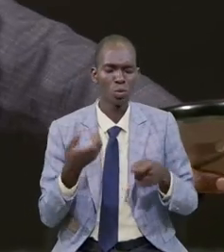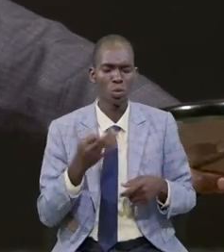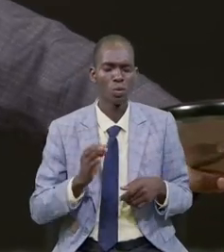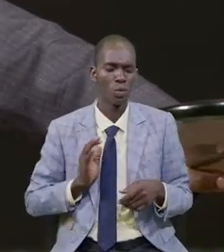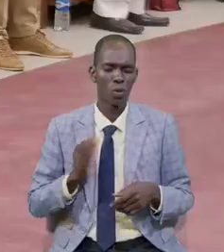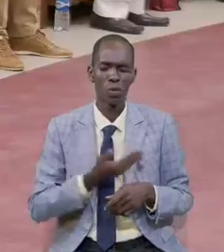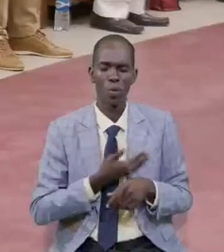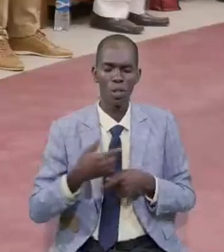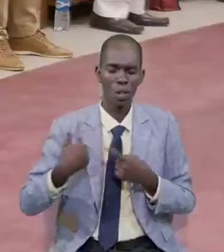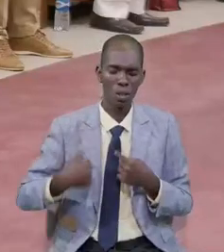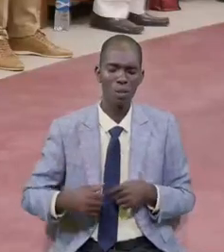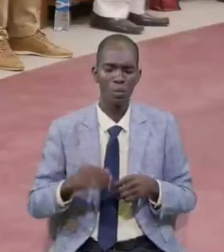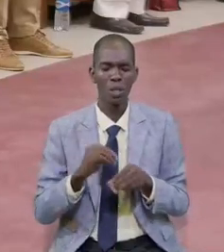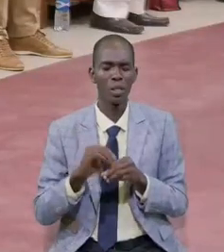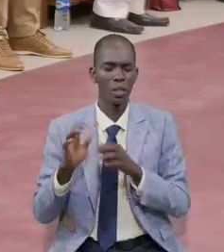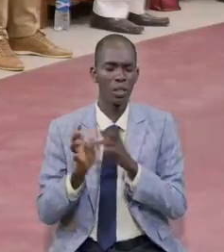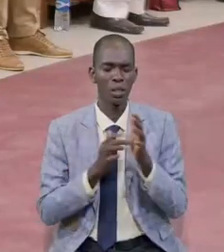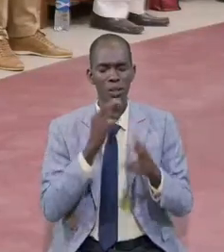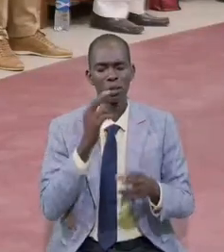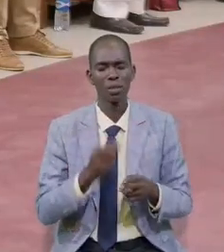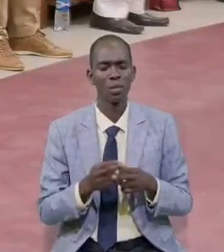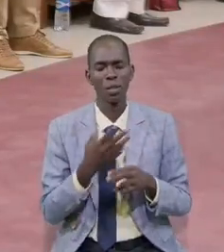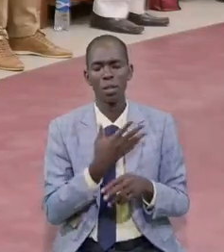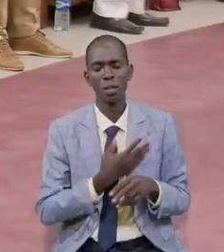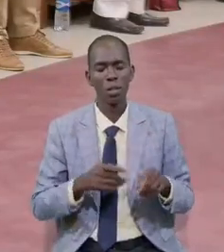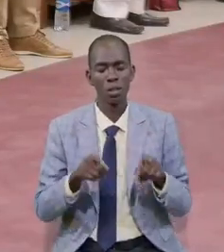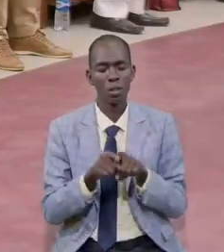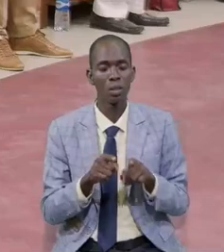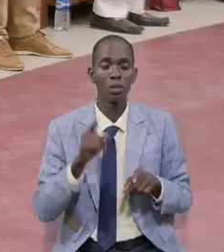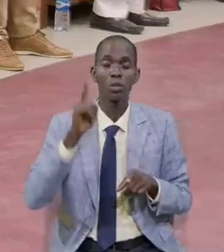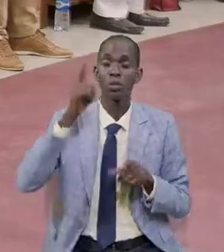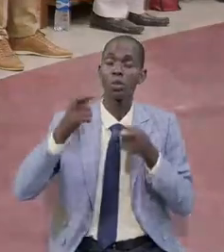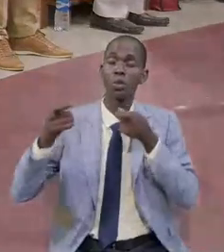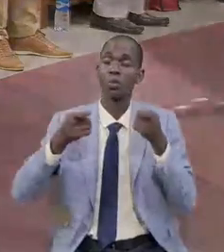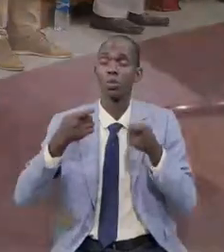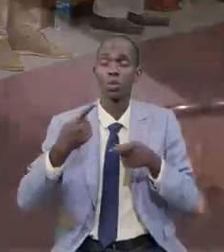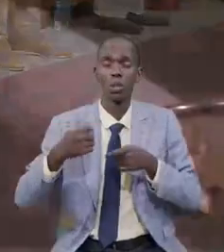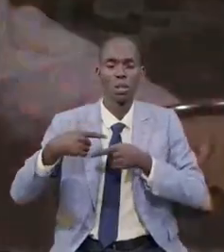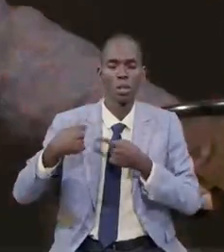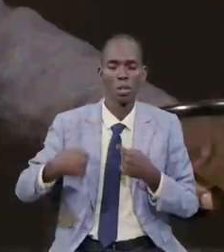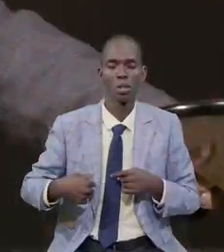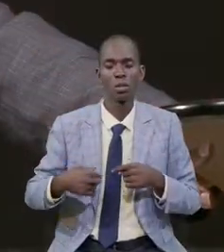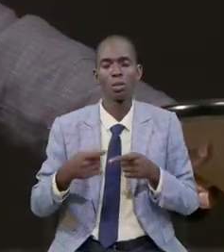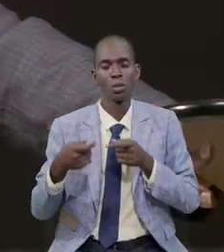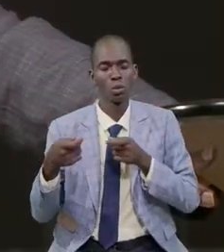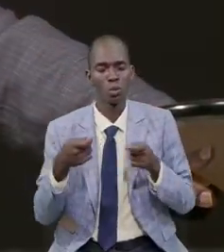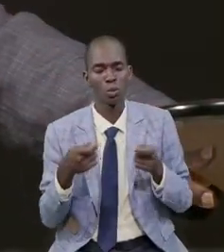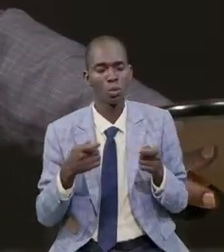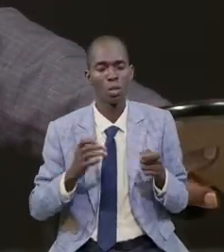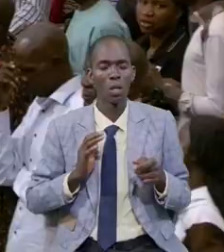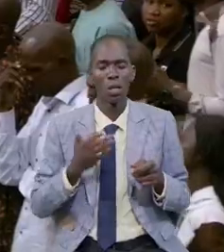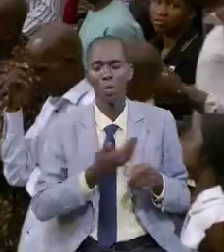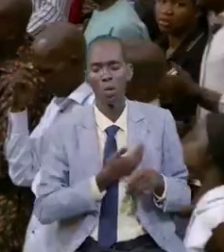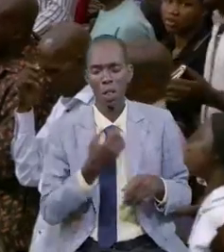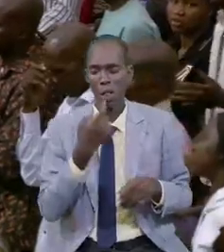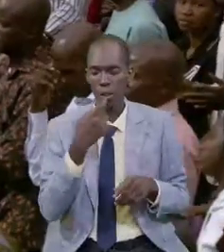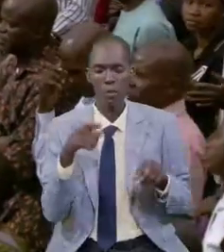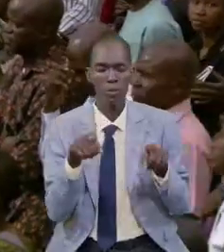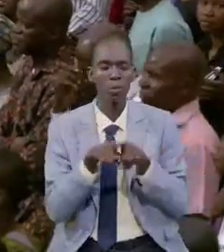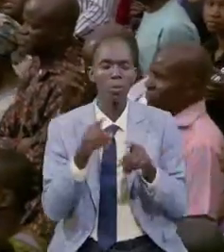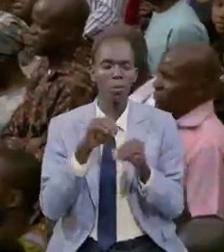notre cœur au nom de Jésus. Et comme tu contrôles le cœur, contrôle notre